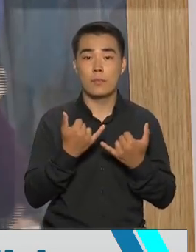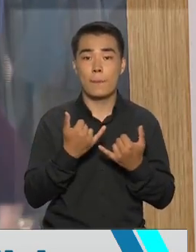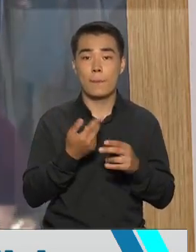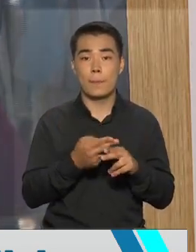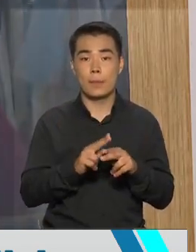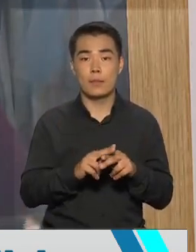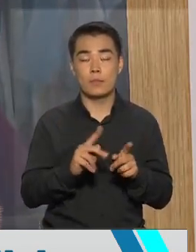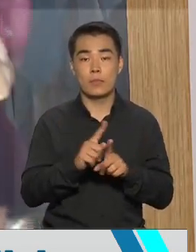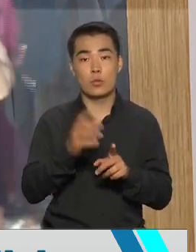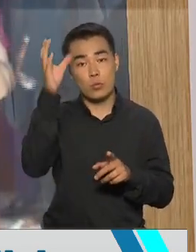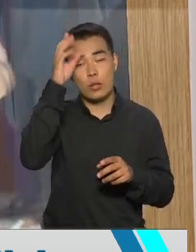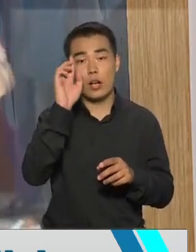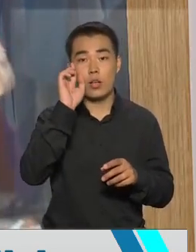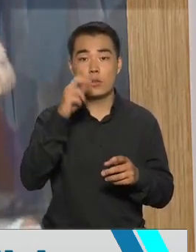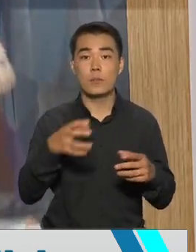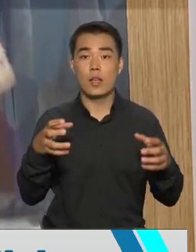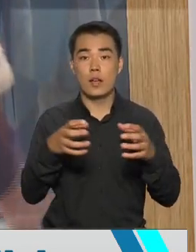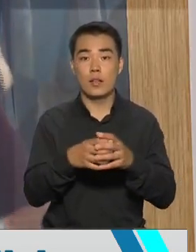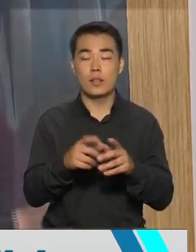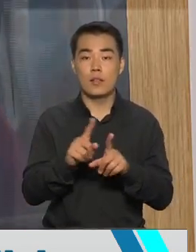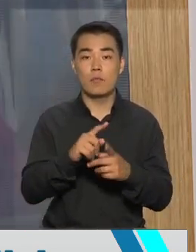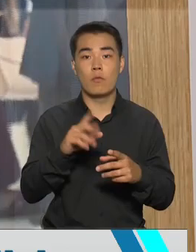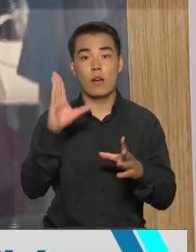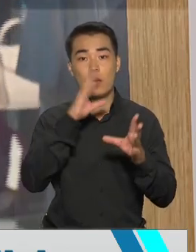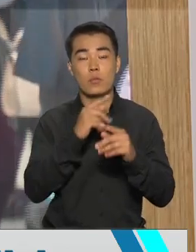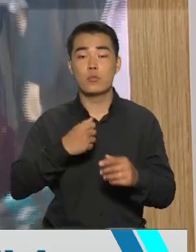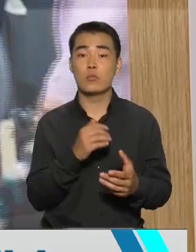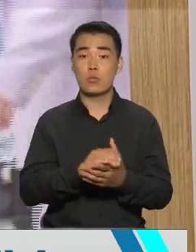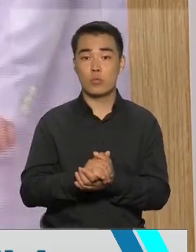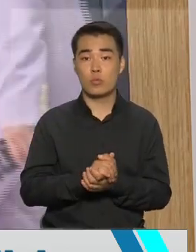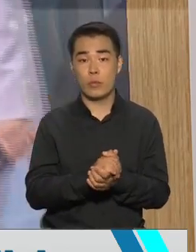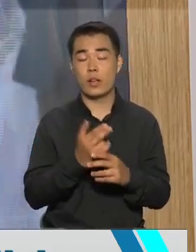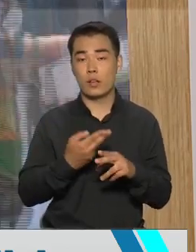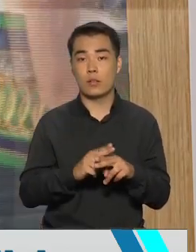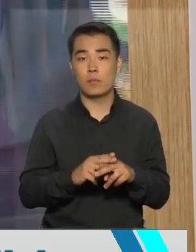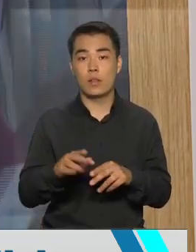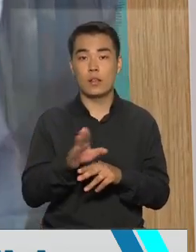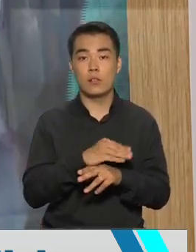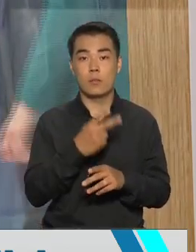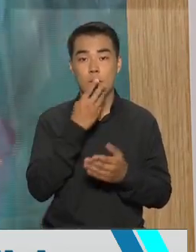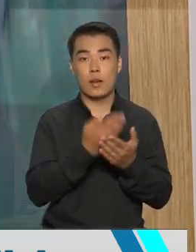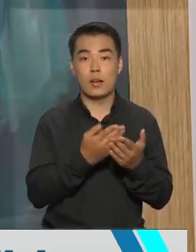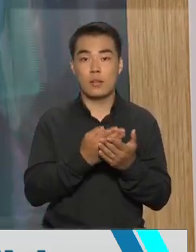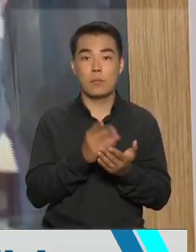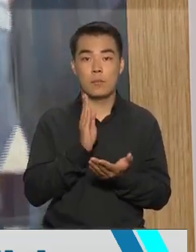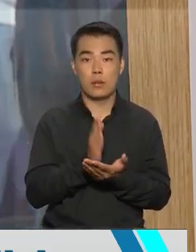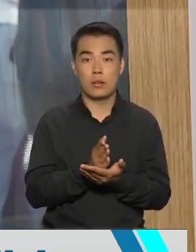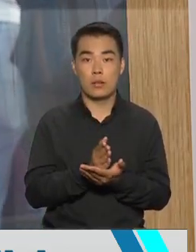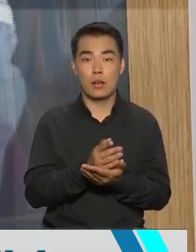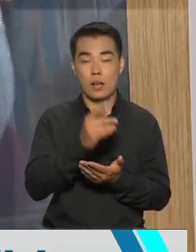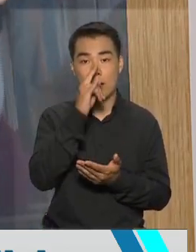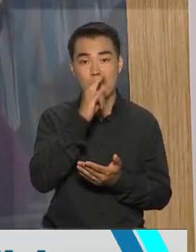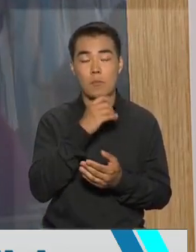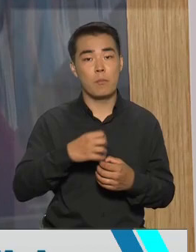түркі мемлекеттері арасында жылдан жылға артып келе жатқан ынтымақ, бірлік неге осы біздің Құдай көршілерімізге